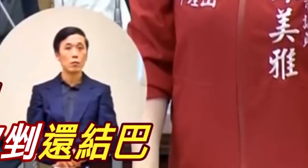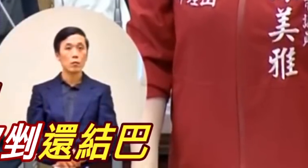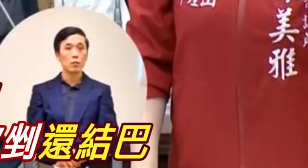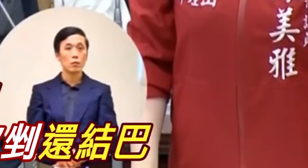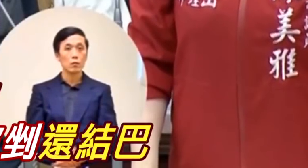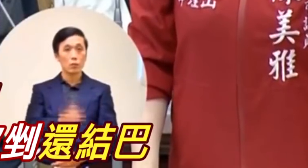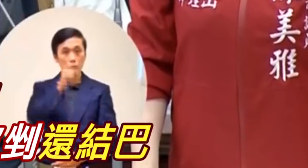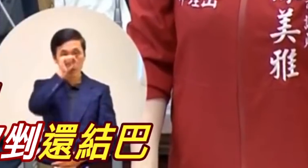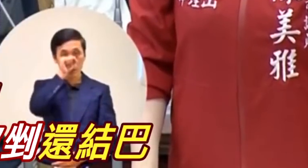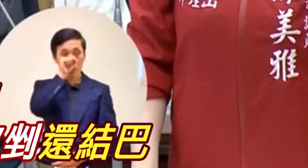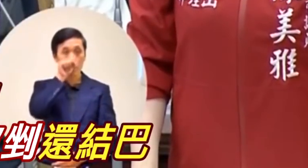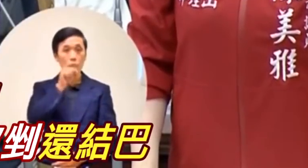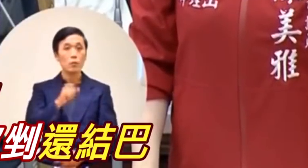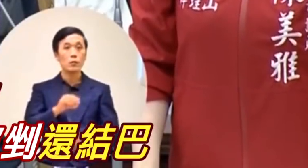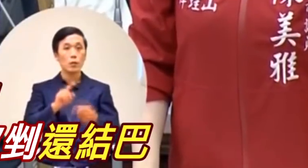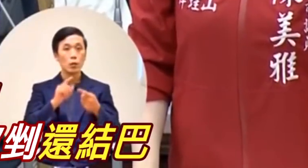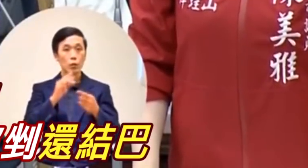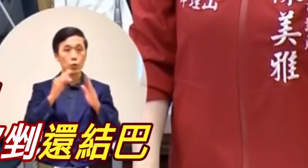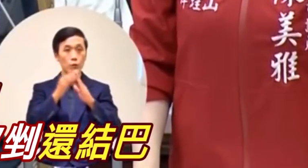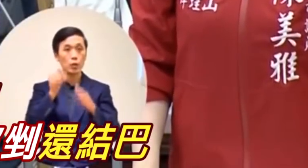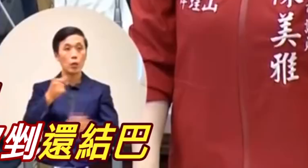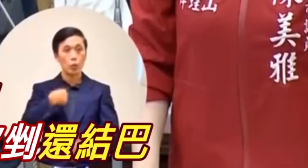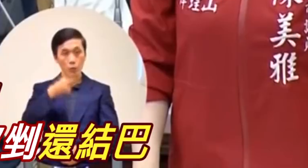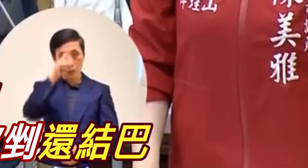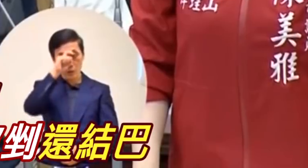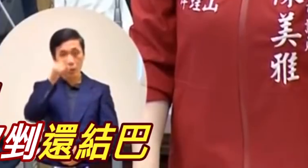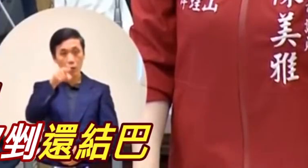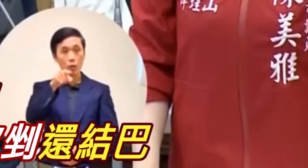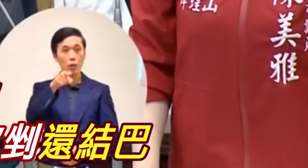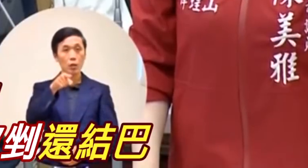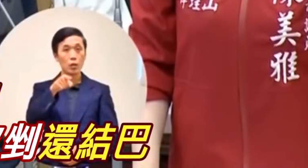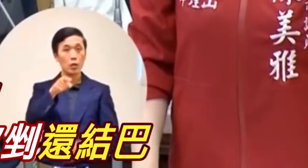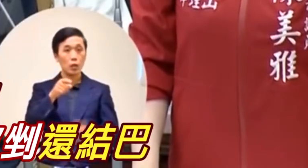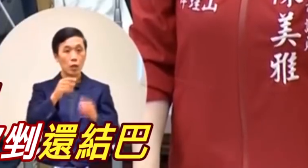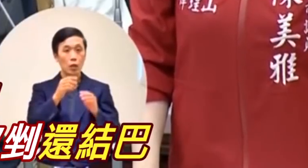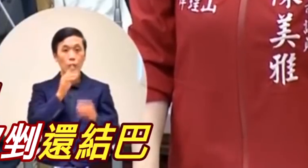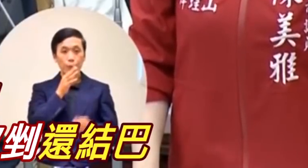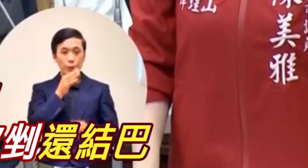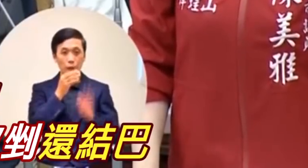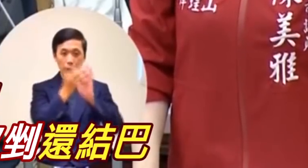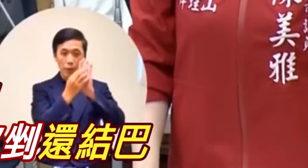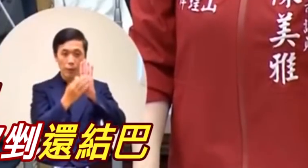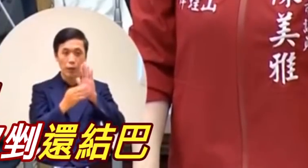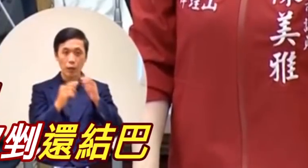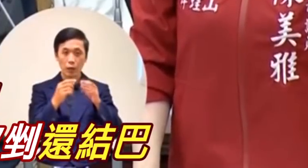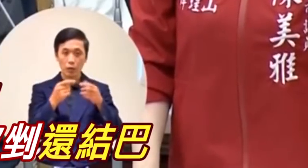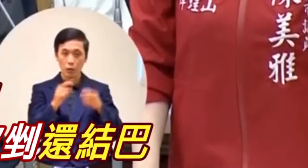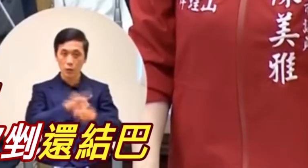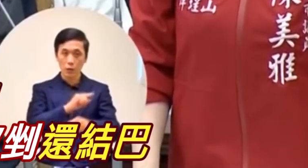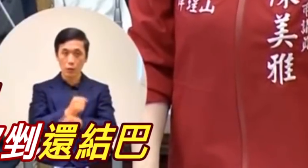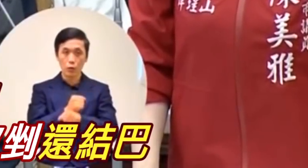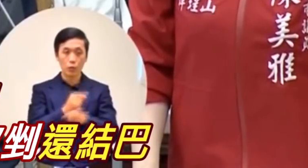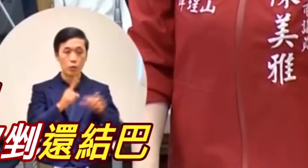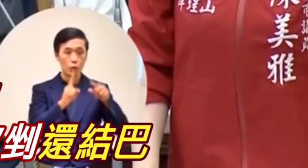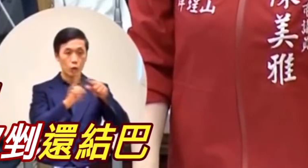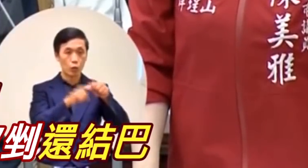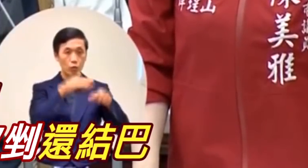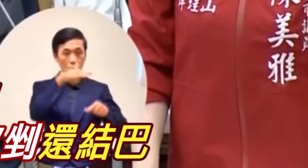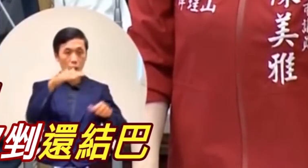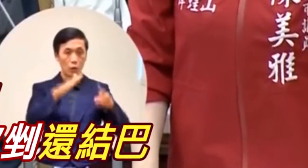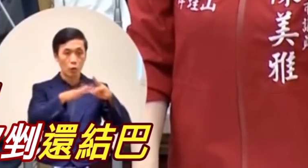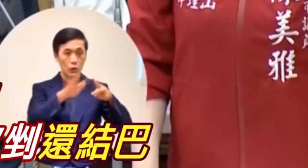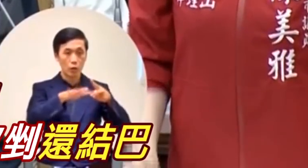好，局长，本席希望你在用字遣词要特别注意，中山国小是一个非常美丽的校